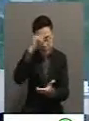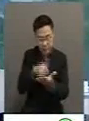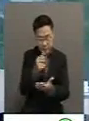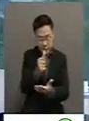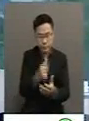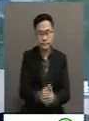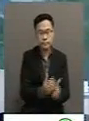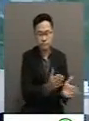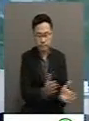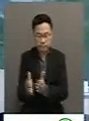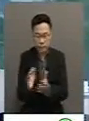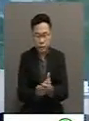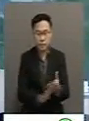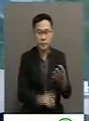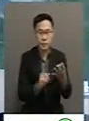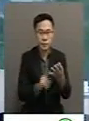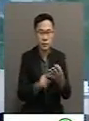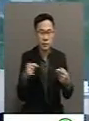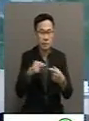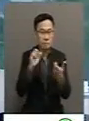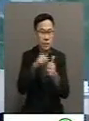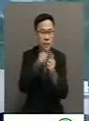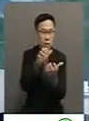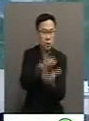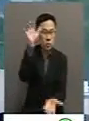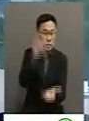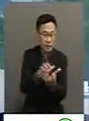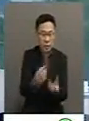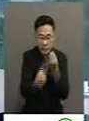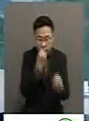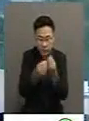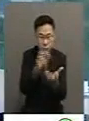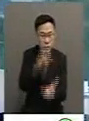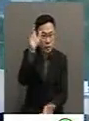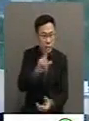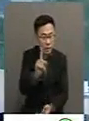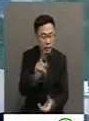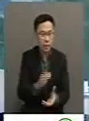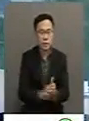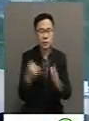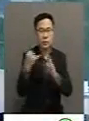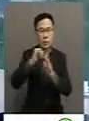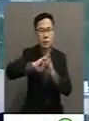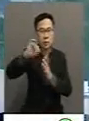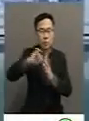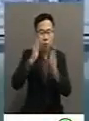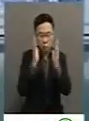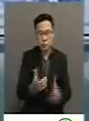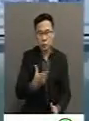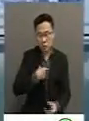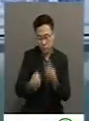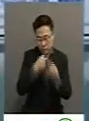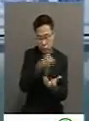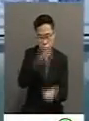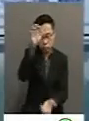คุณผู้ชมไปดูอีกหนึ่งเรื่องนะคะเป็นเรื่องของจระเข้ค่ะไปดูเมนูเปิดพิสดารกันหน่อยนะคะตอนนี้ที่เชียงใหม่ฮือฮากันมากคุณผู้ช